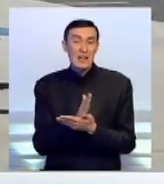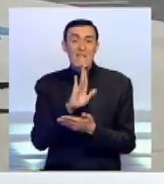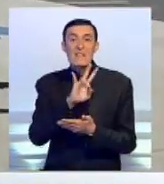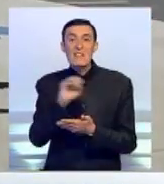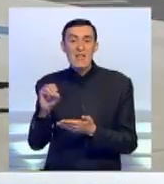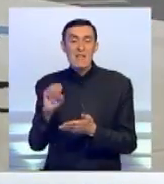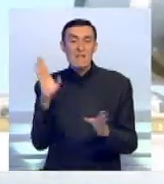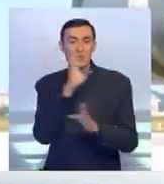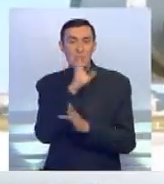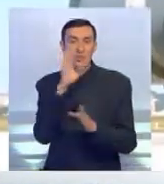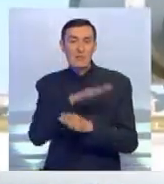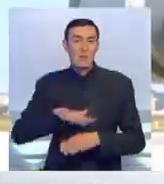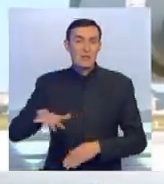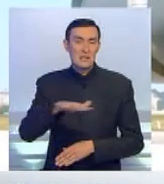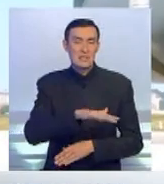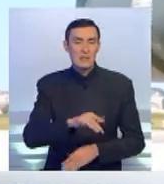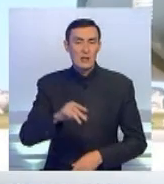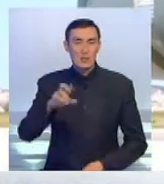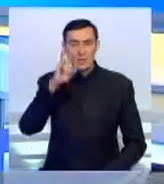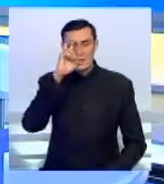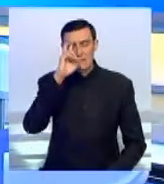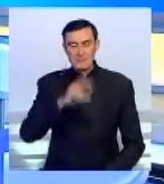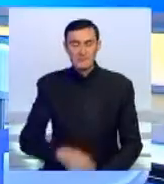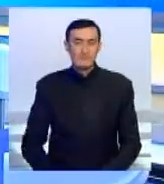воздушного пространства страны.